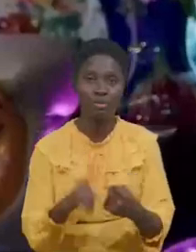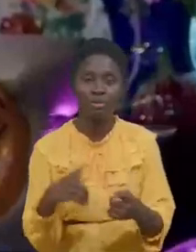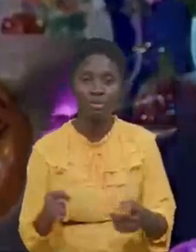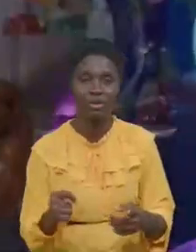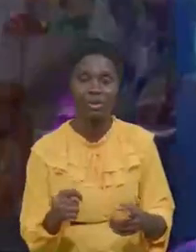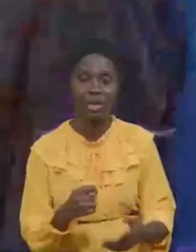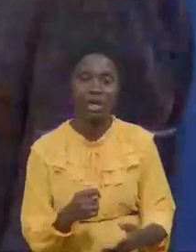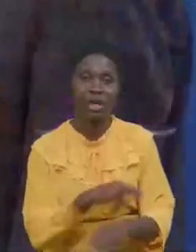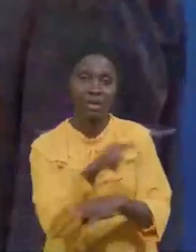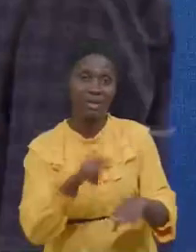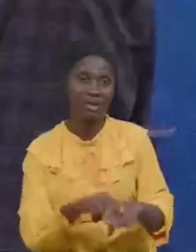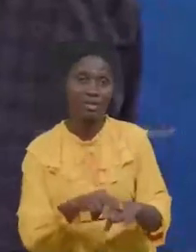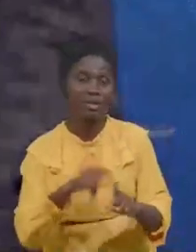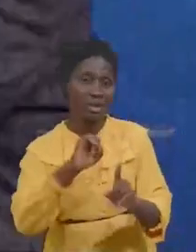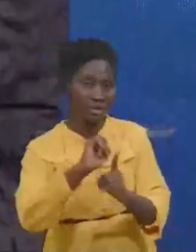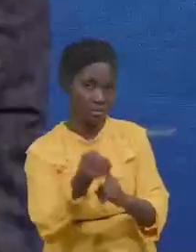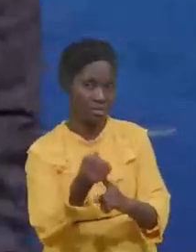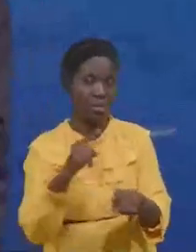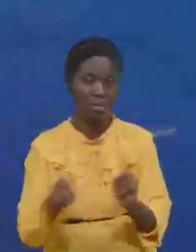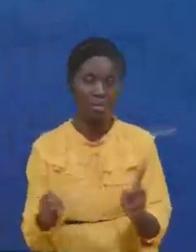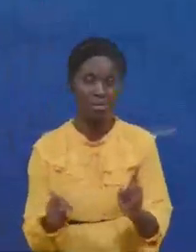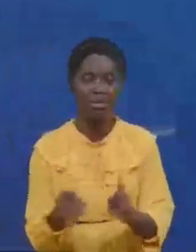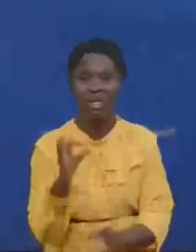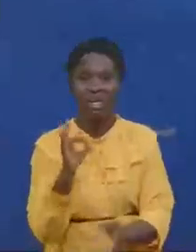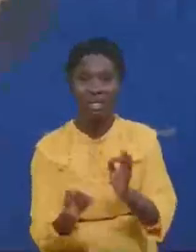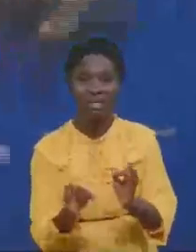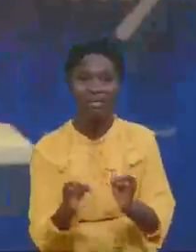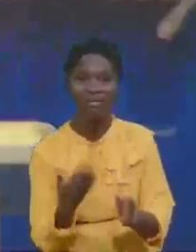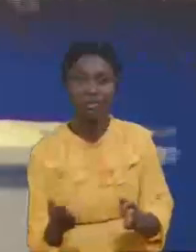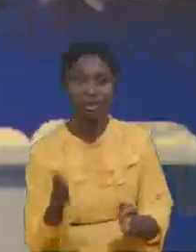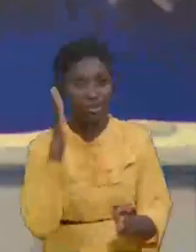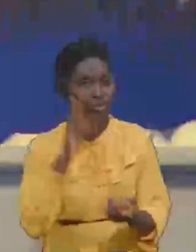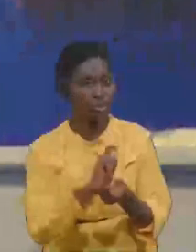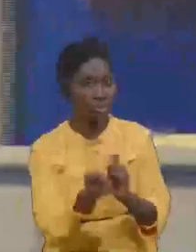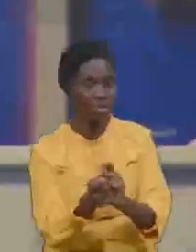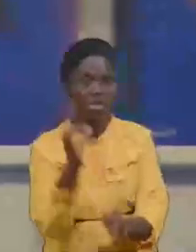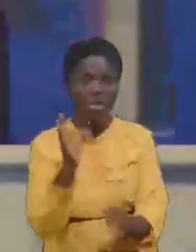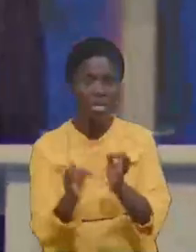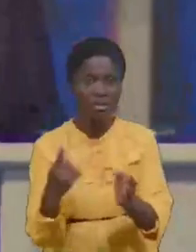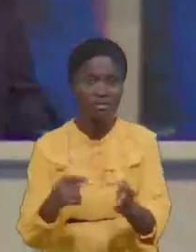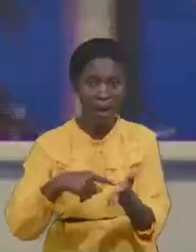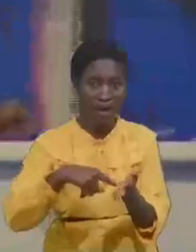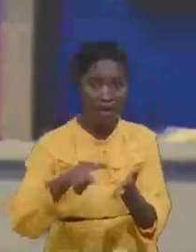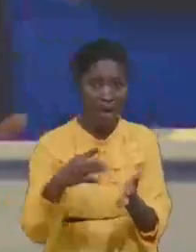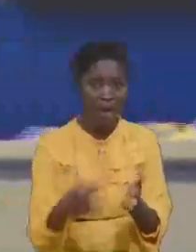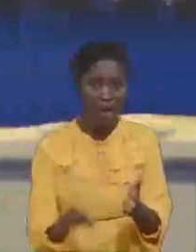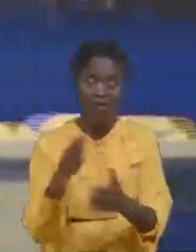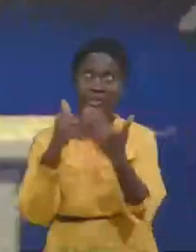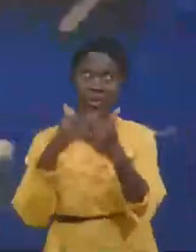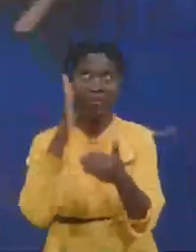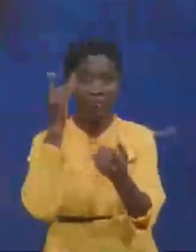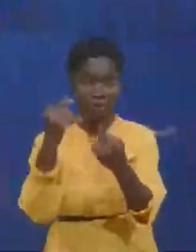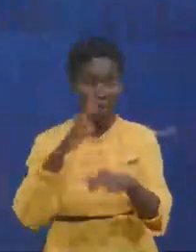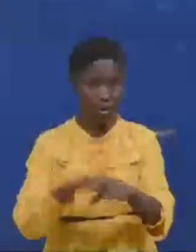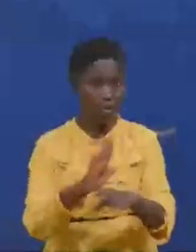situation naturelle. Mais si les choses vont changer, si la marque du ciel doit être sur votre vie, il